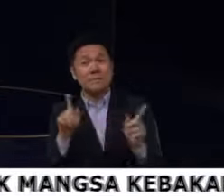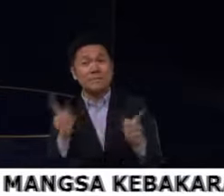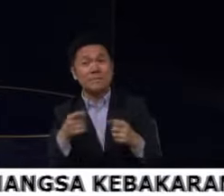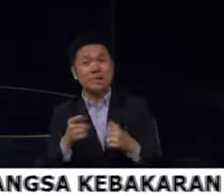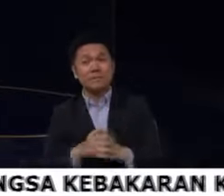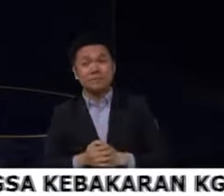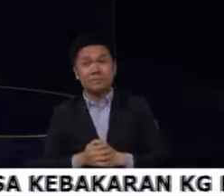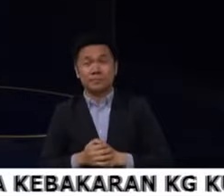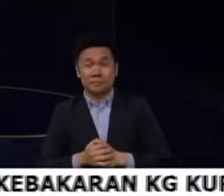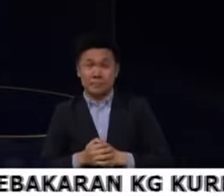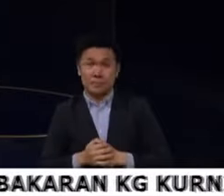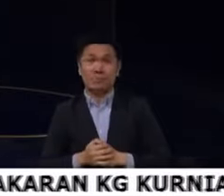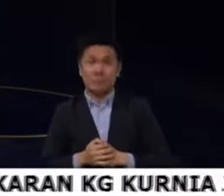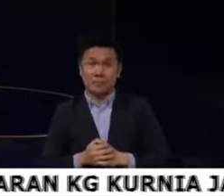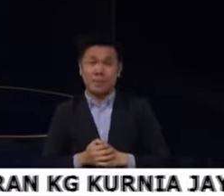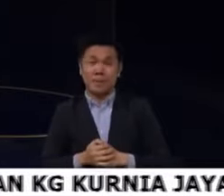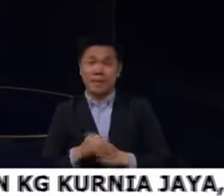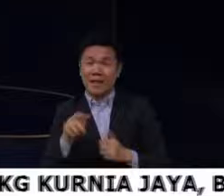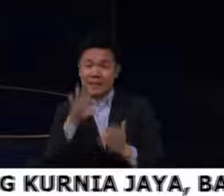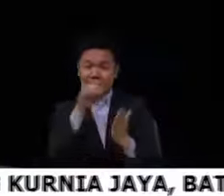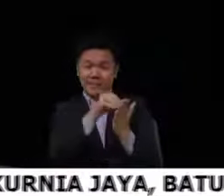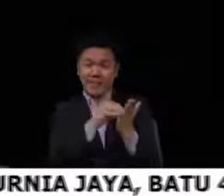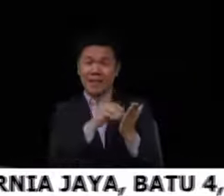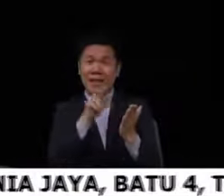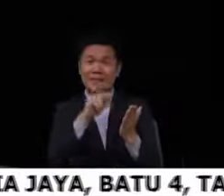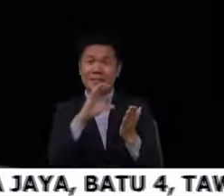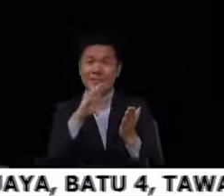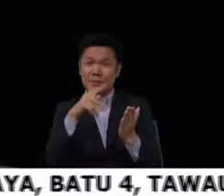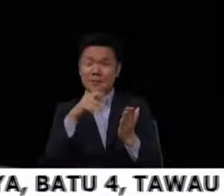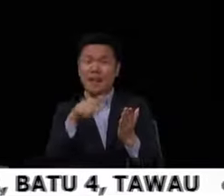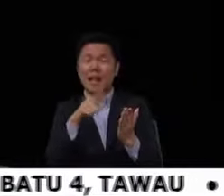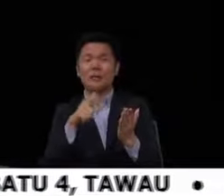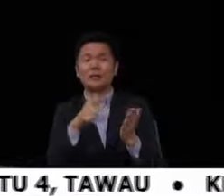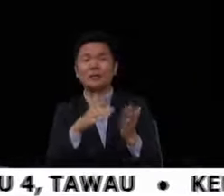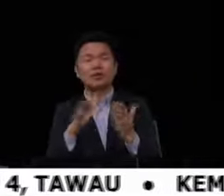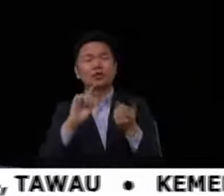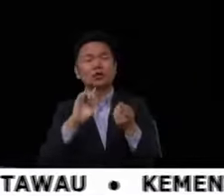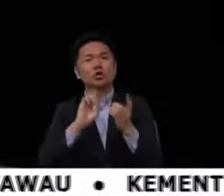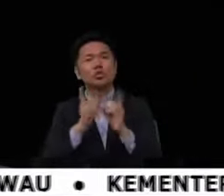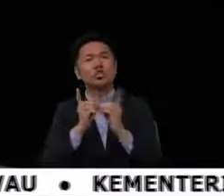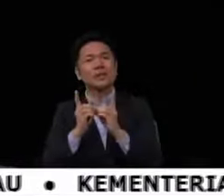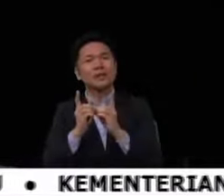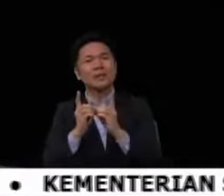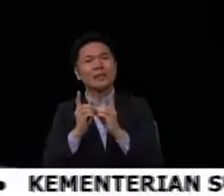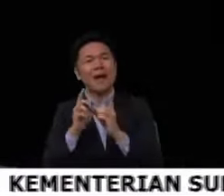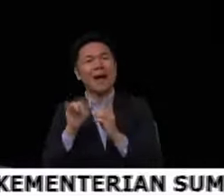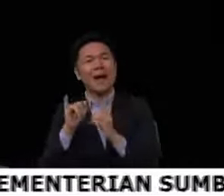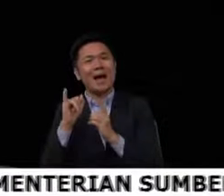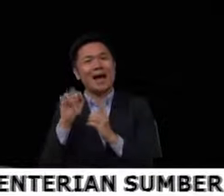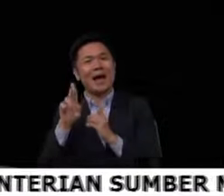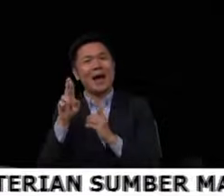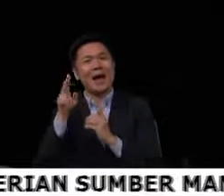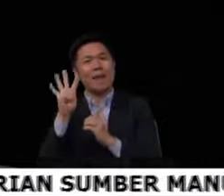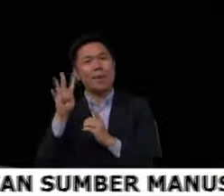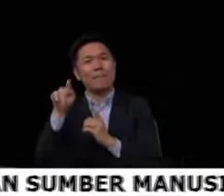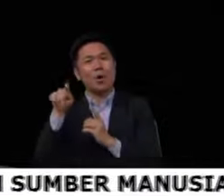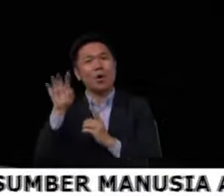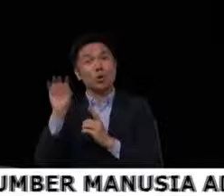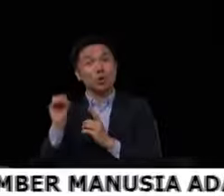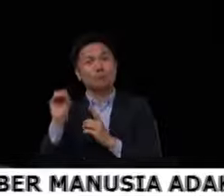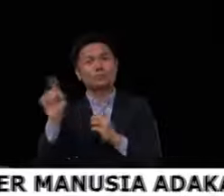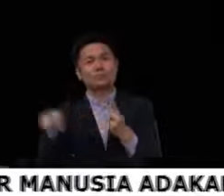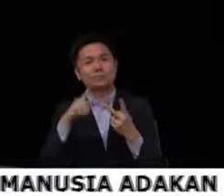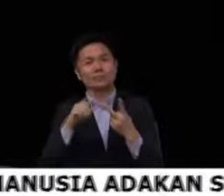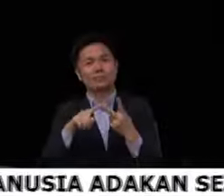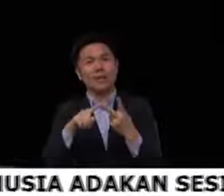ringkasnya tersenyum termasuk dalam National construction polisi di celah Jackson ia foto Zero